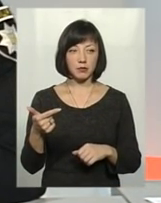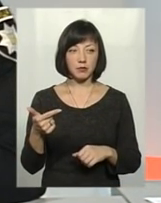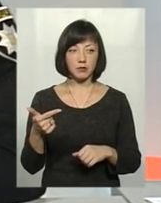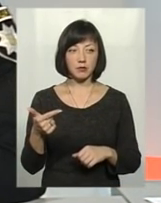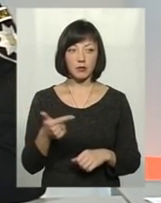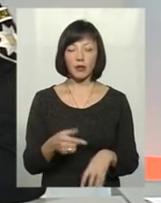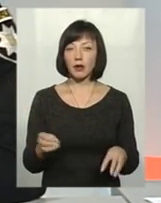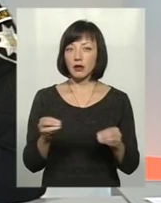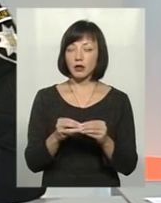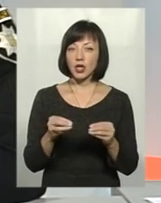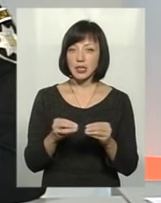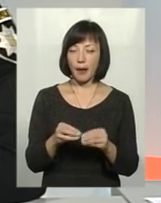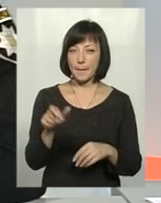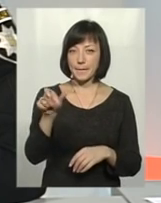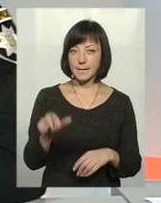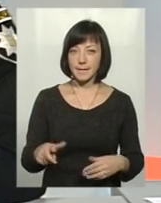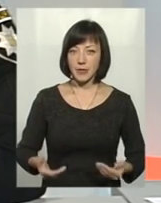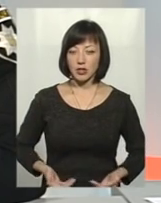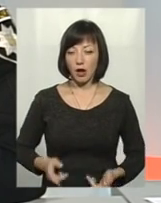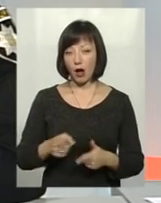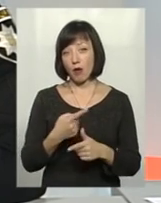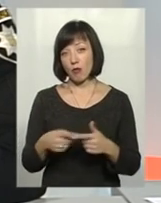самий мешканець або громада